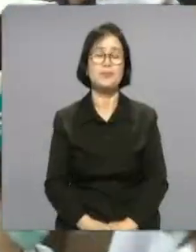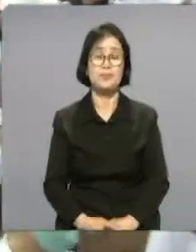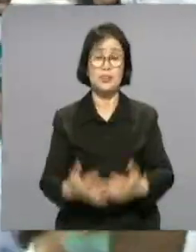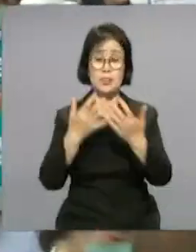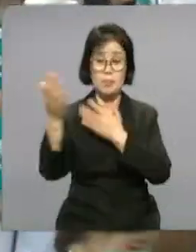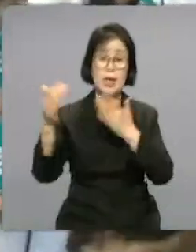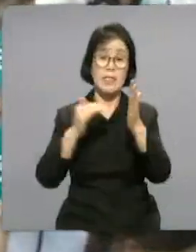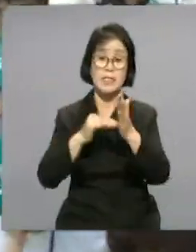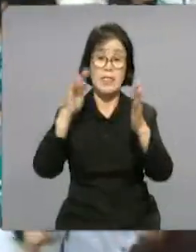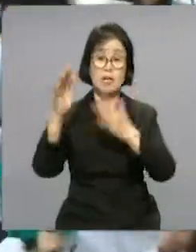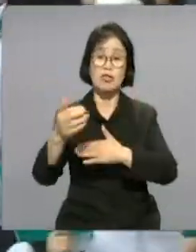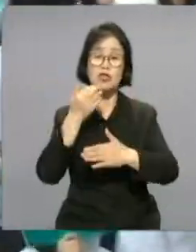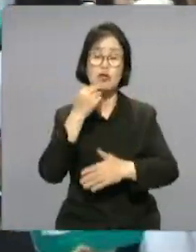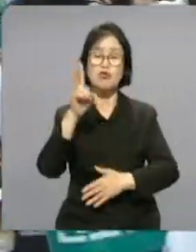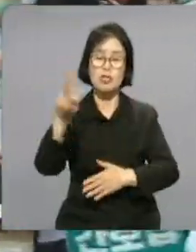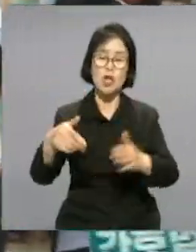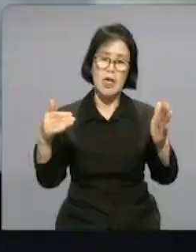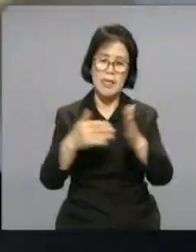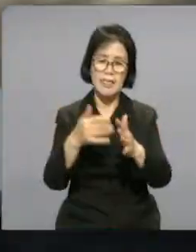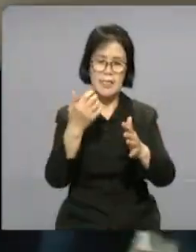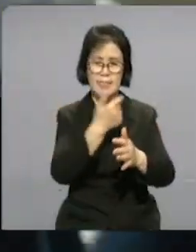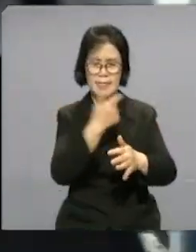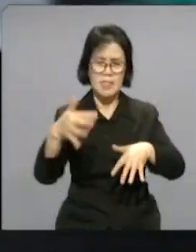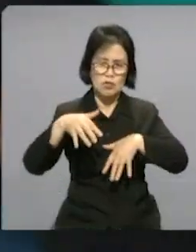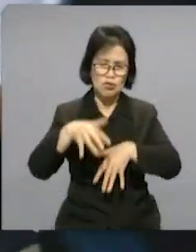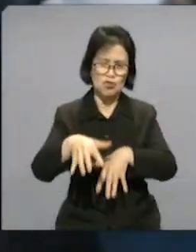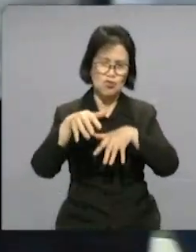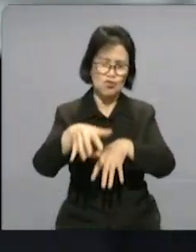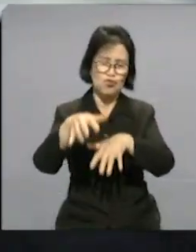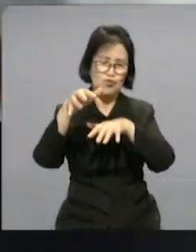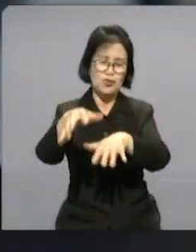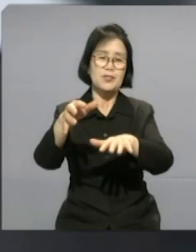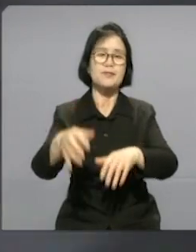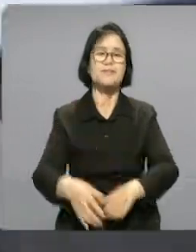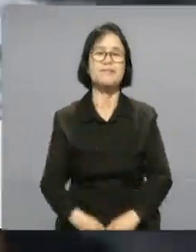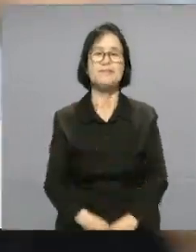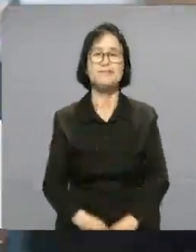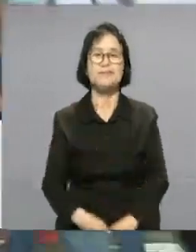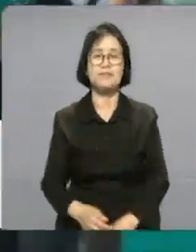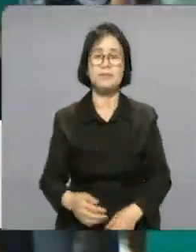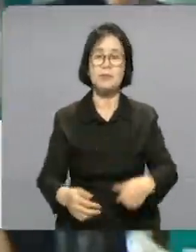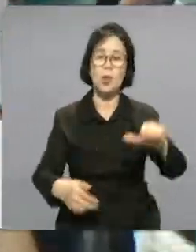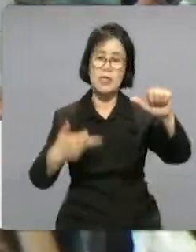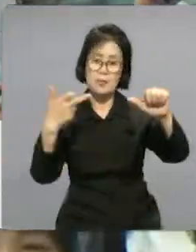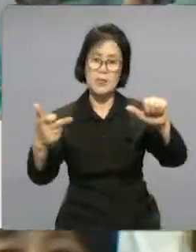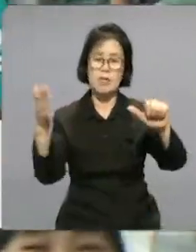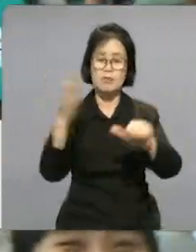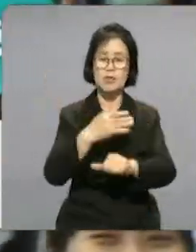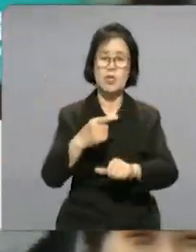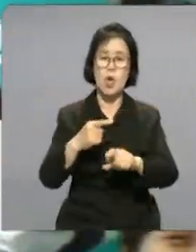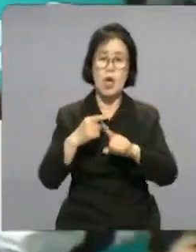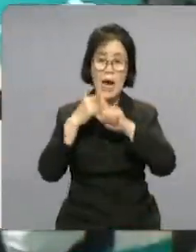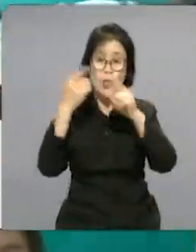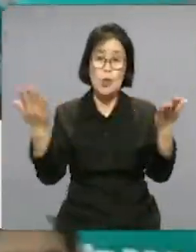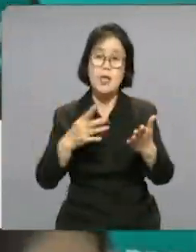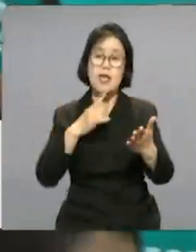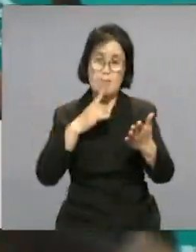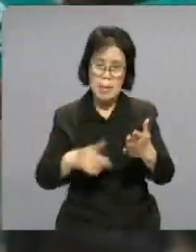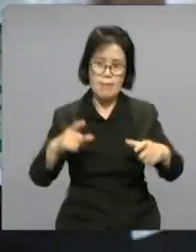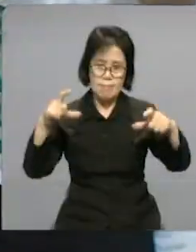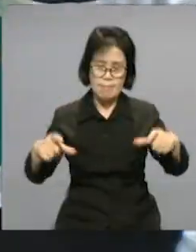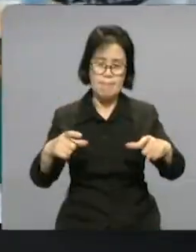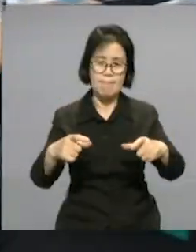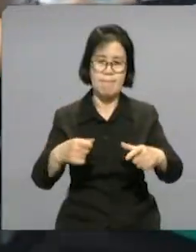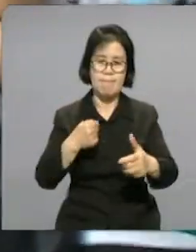집회가 끝난 뒤엔 서울역까지 긴 행진 시위가 이어졌습니다. 17일부터 철저히 간호 업무만 하는 준법 투쟁을